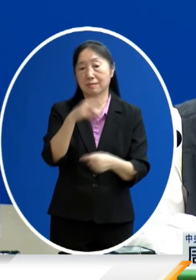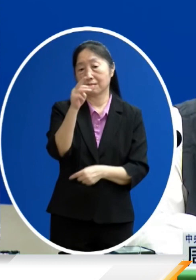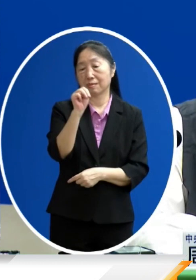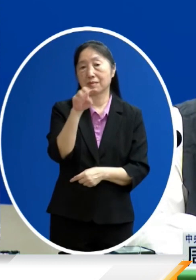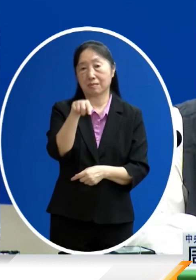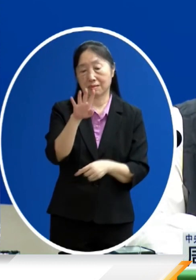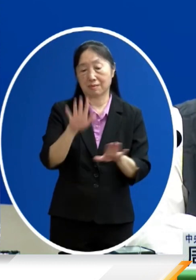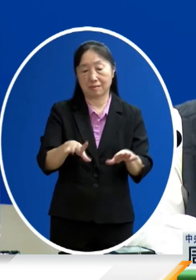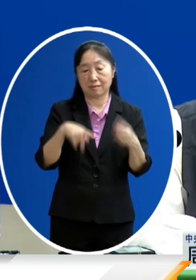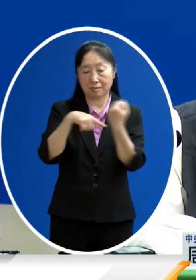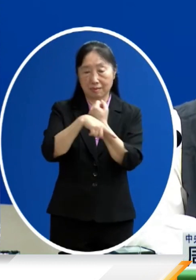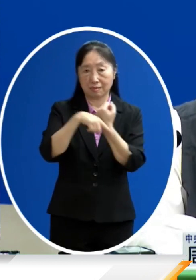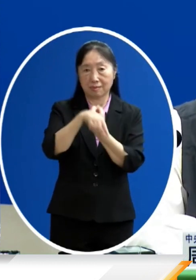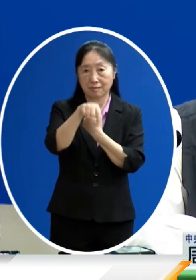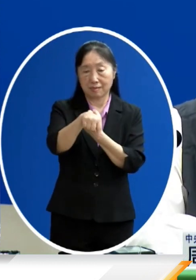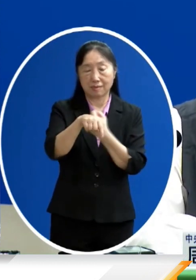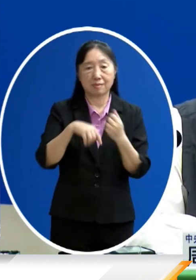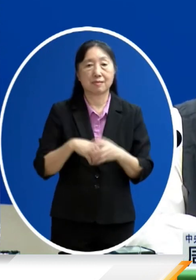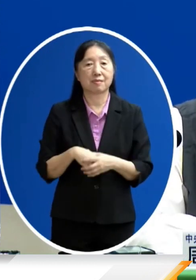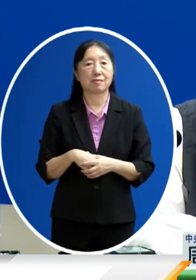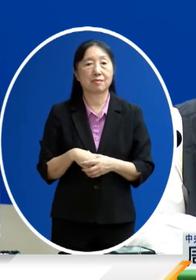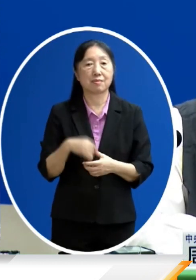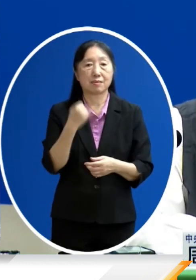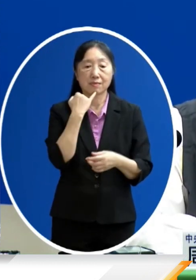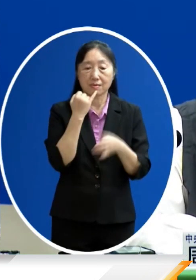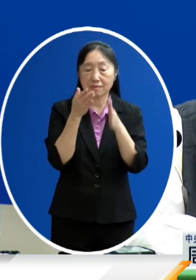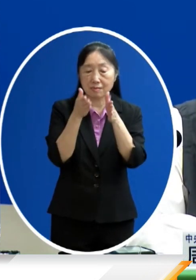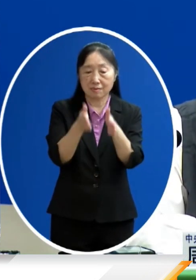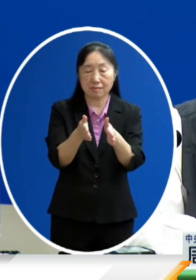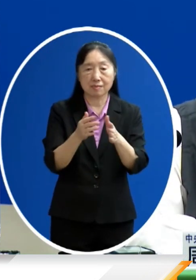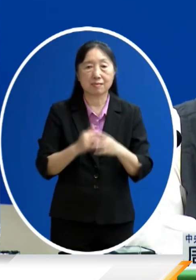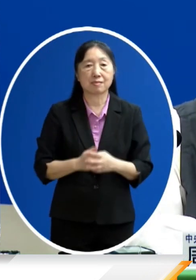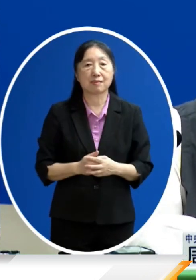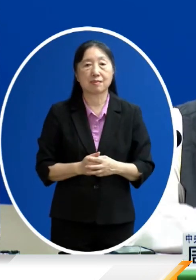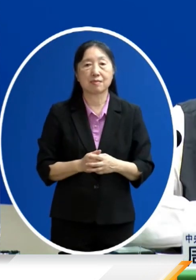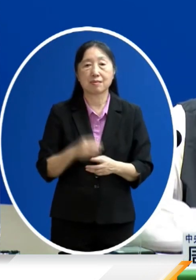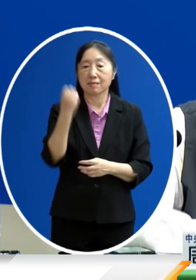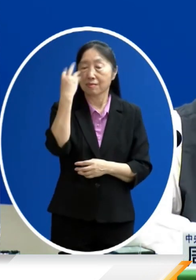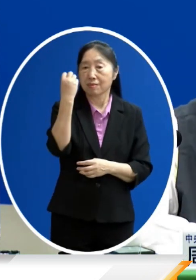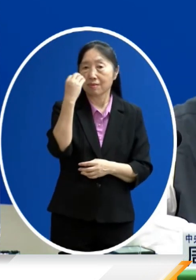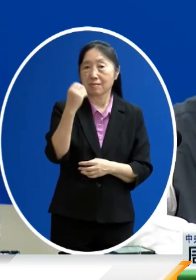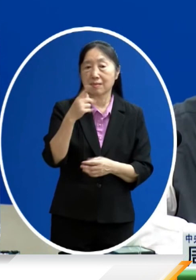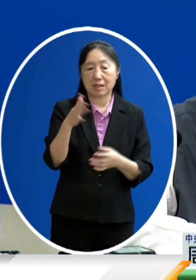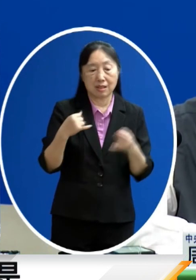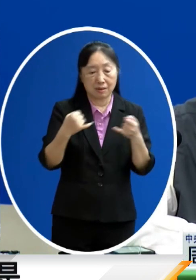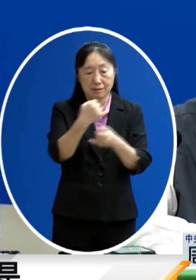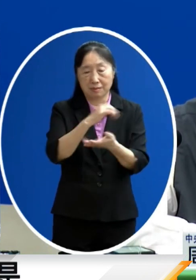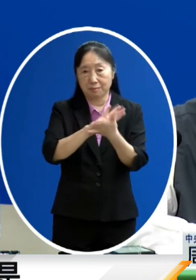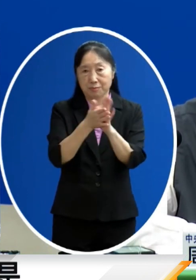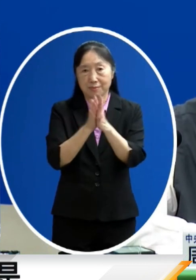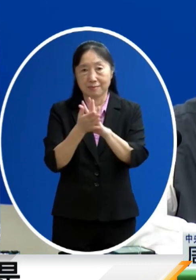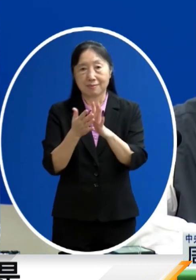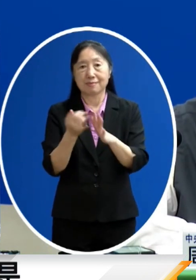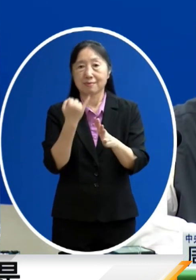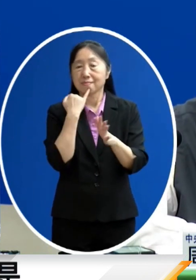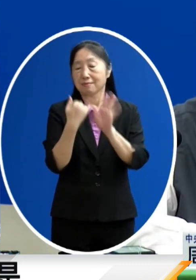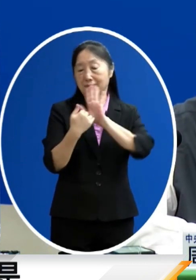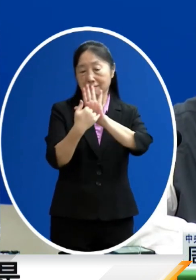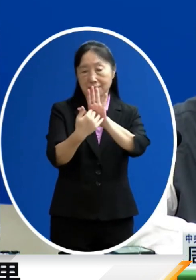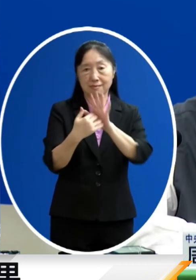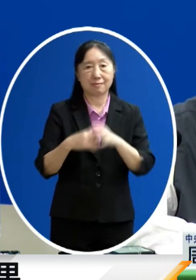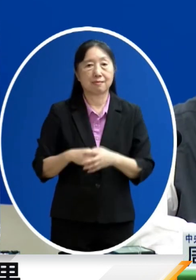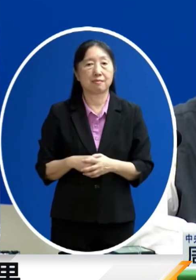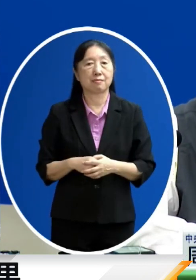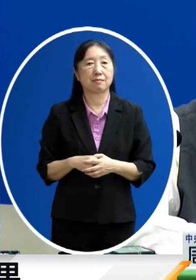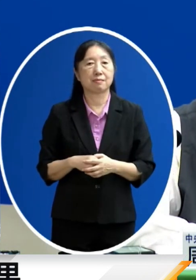们有在研发，就是希望可以来针对一些更新的一些变异株，能够做更有效的预防的话，就